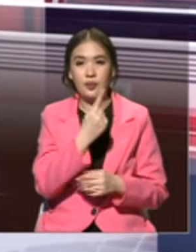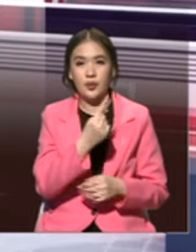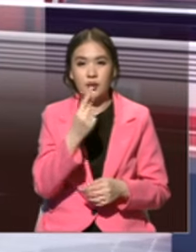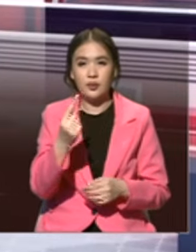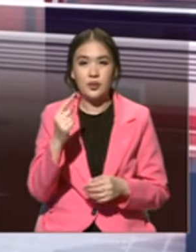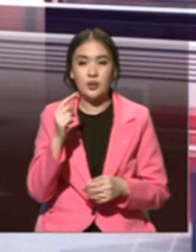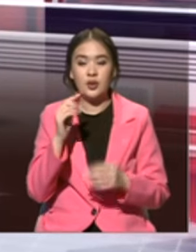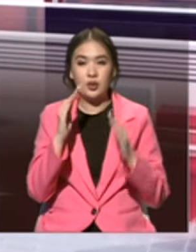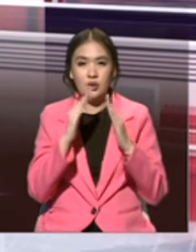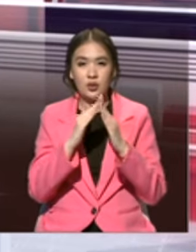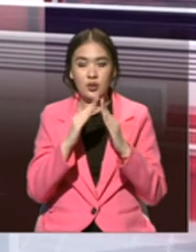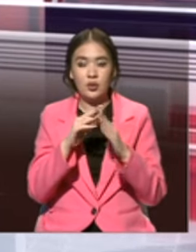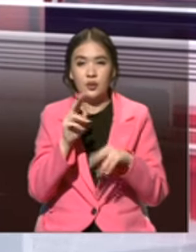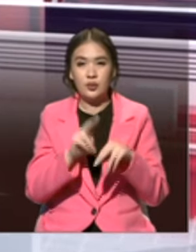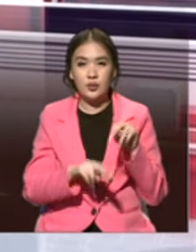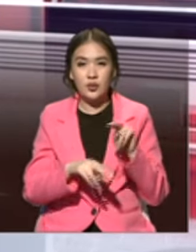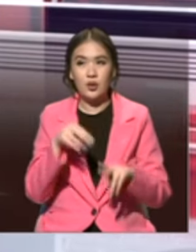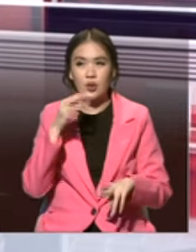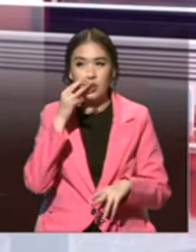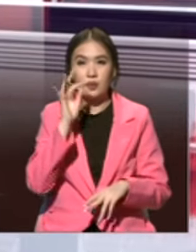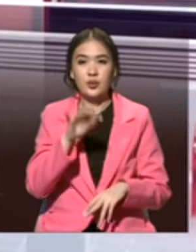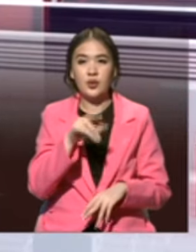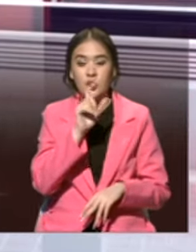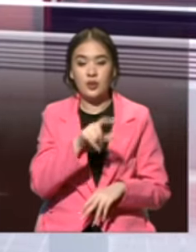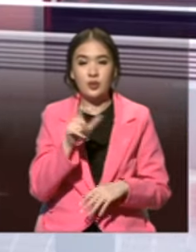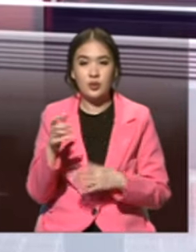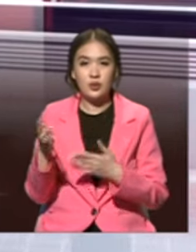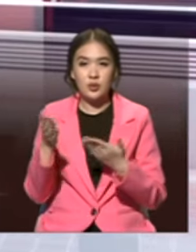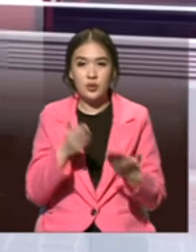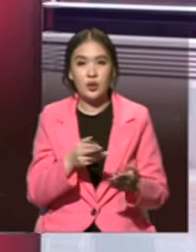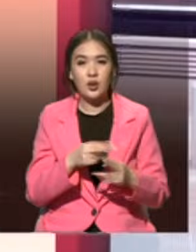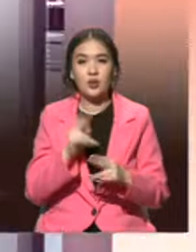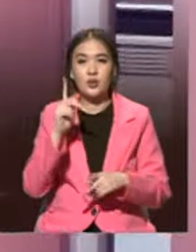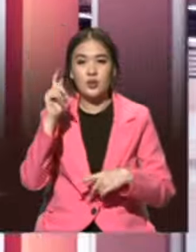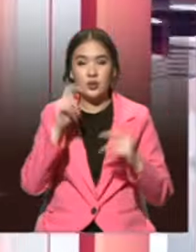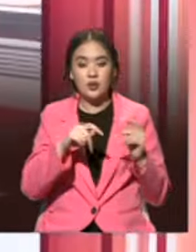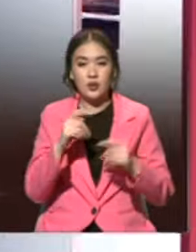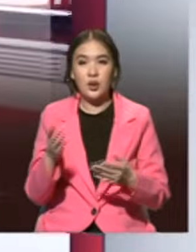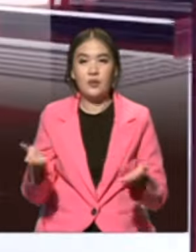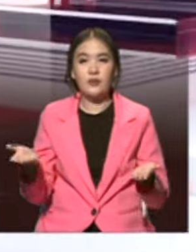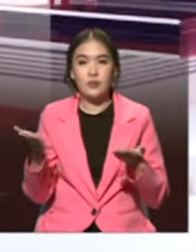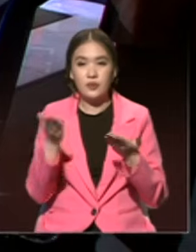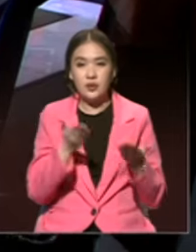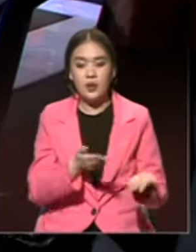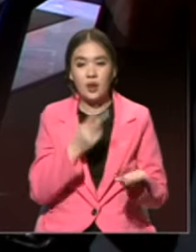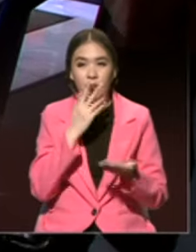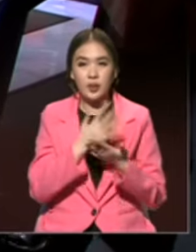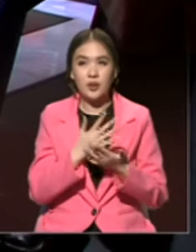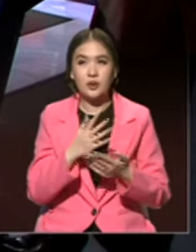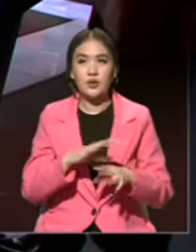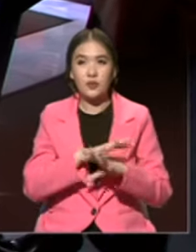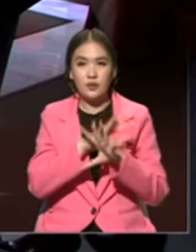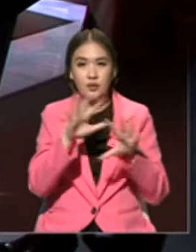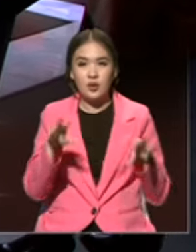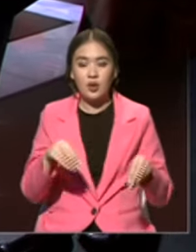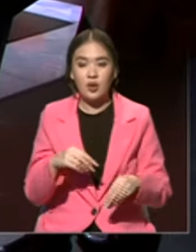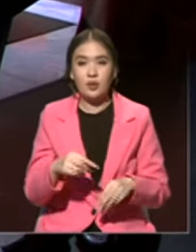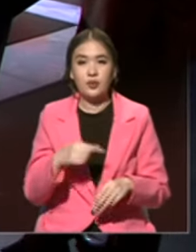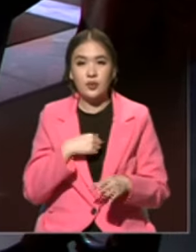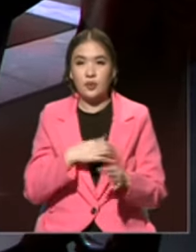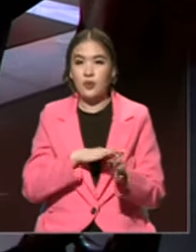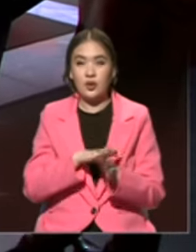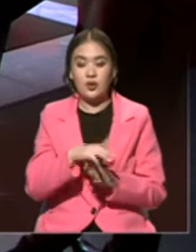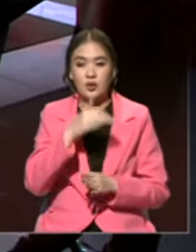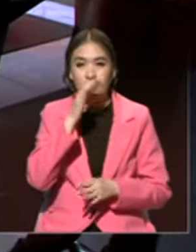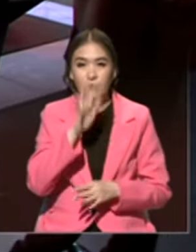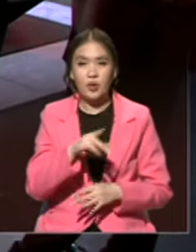жатырмын. Жас мамандарды тартып жатырмыз. Көшіп келген адамдарды қабылдап жатырмыз. Енді бәріне біздің шамамыз жете бермейді.